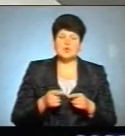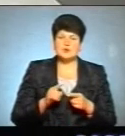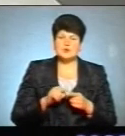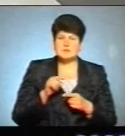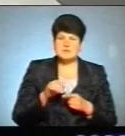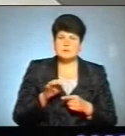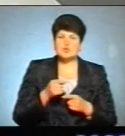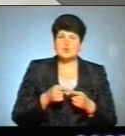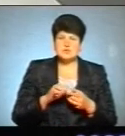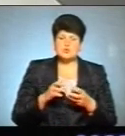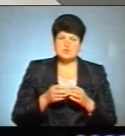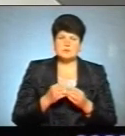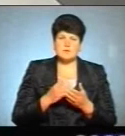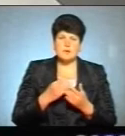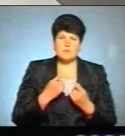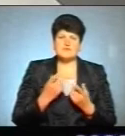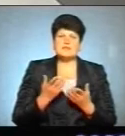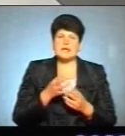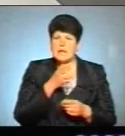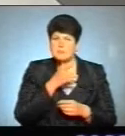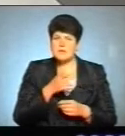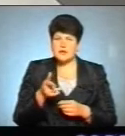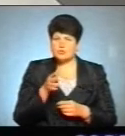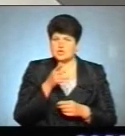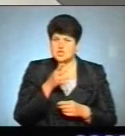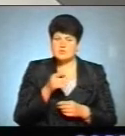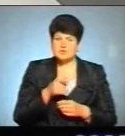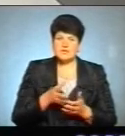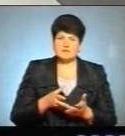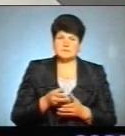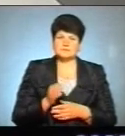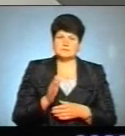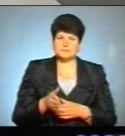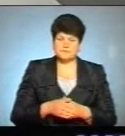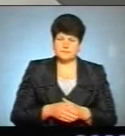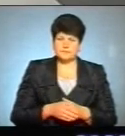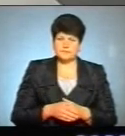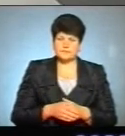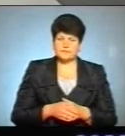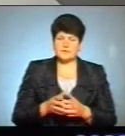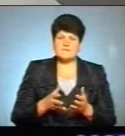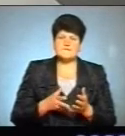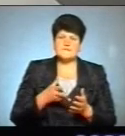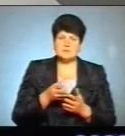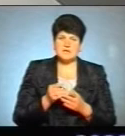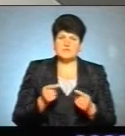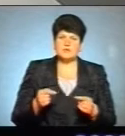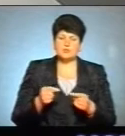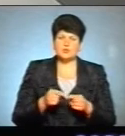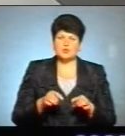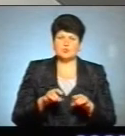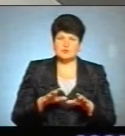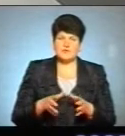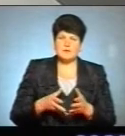йде мова. У який період, за який період часу їх виплачуватимуть? Відповідно до постанови, виплачується